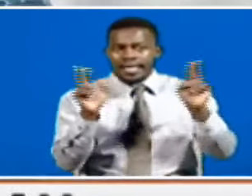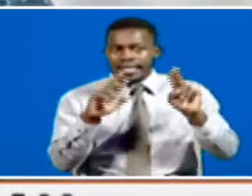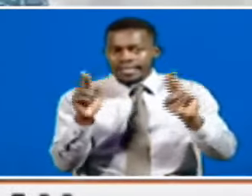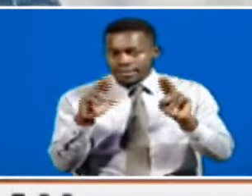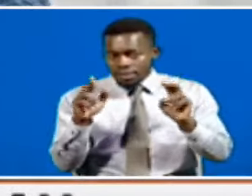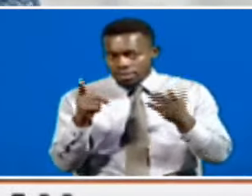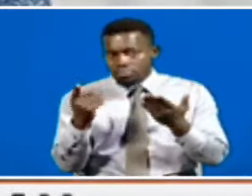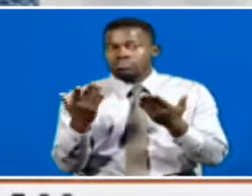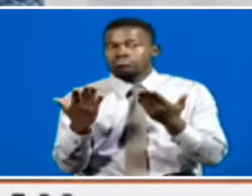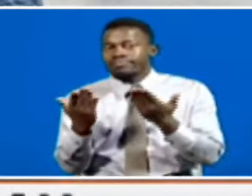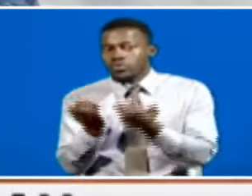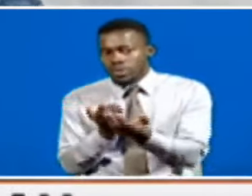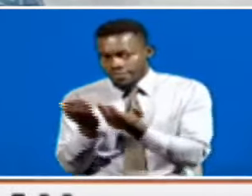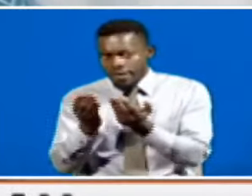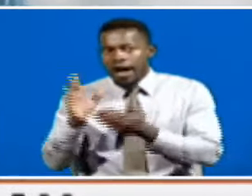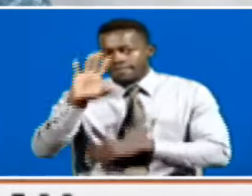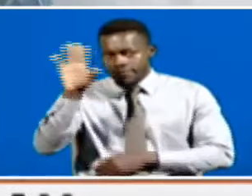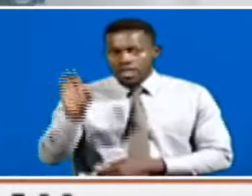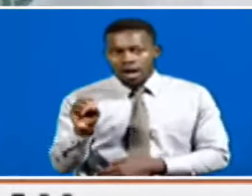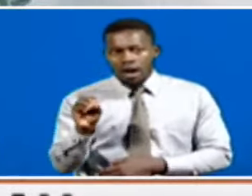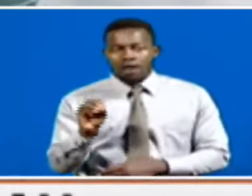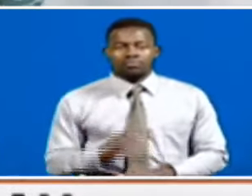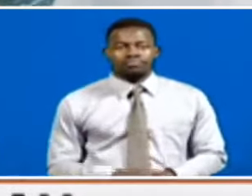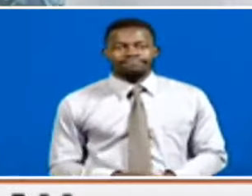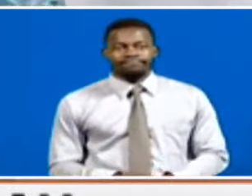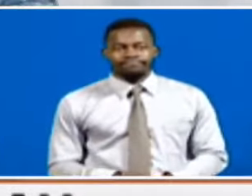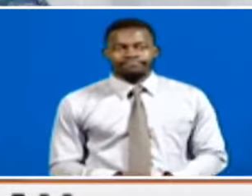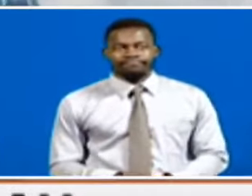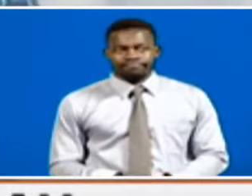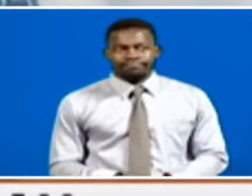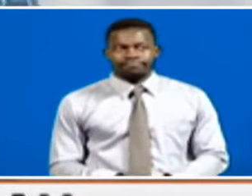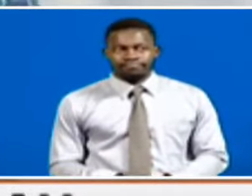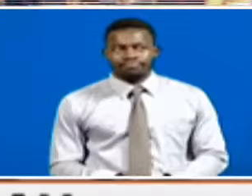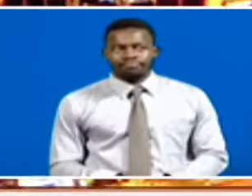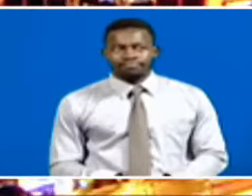kwa ujumla. Daniel Karioki, KTN News, Nairobi.